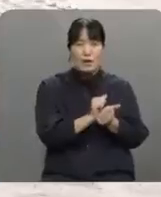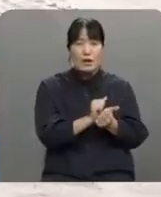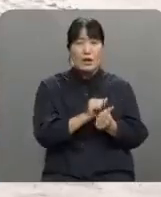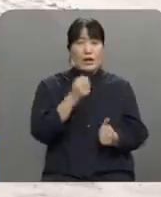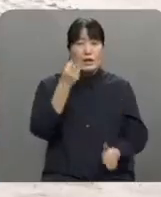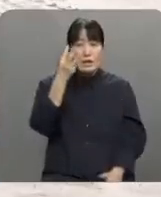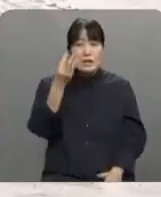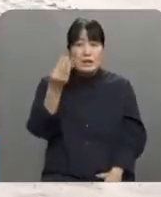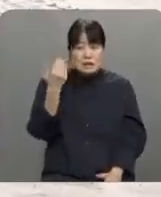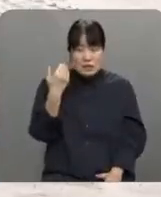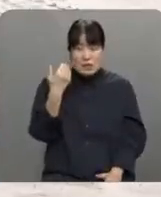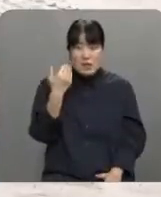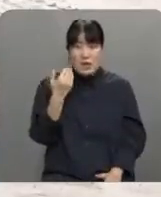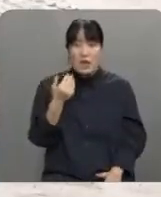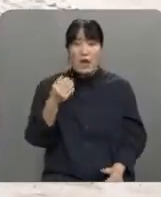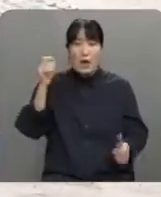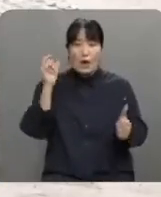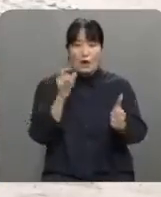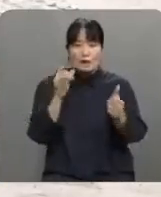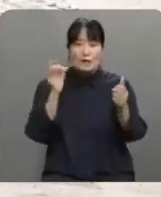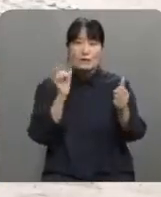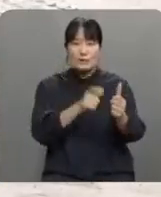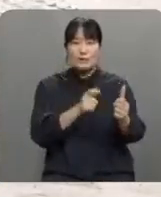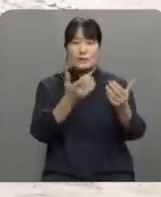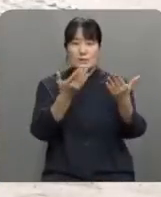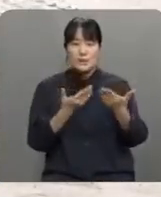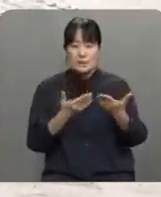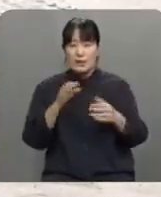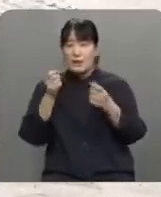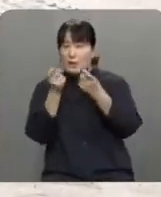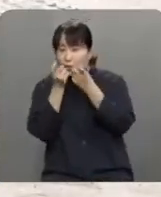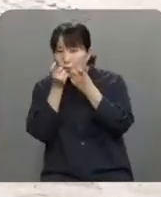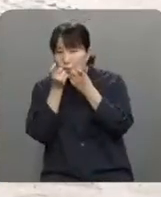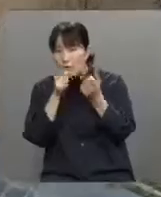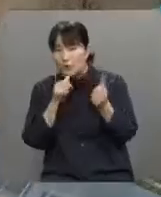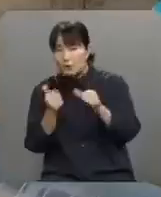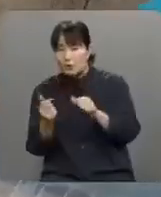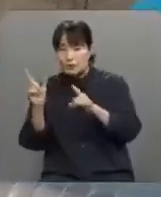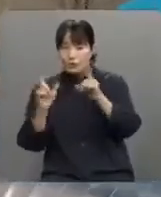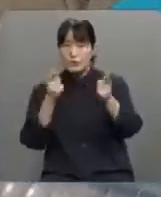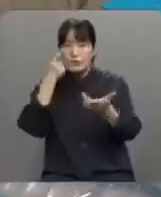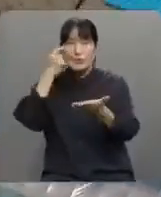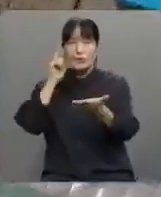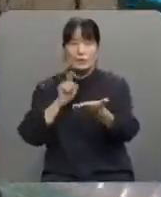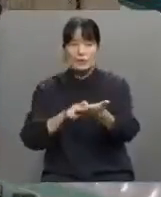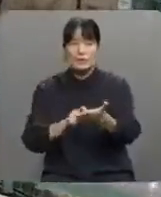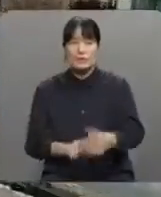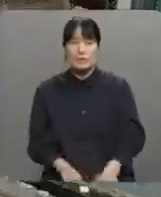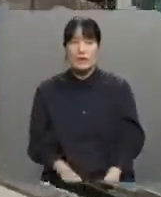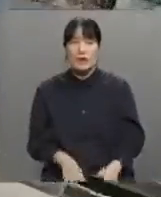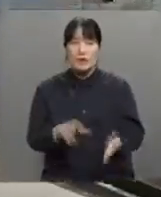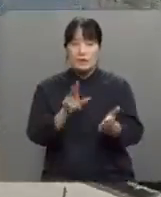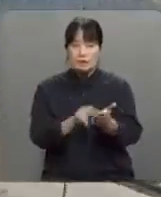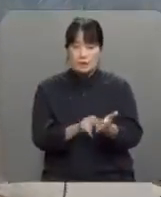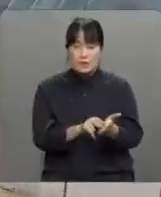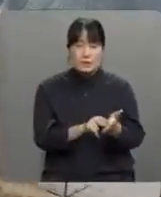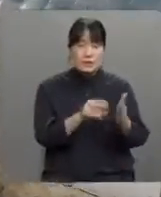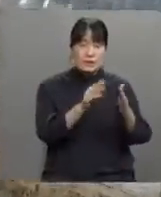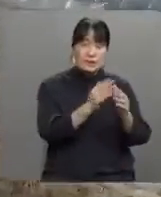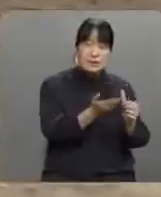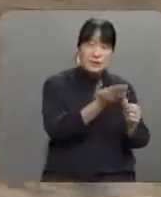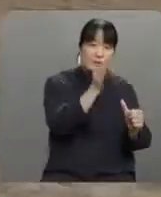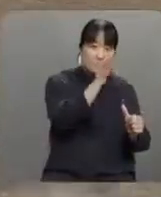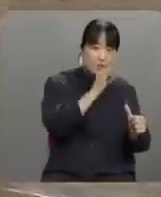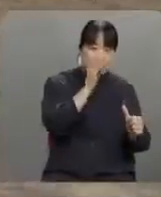이 인근에서는 ASF 확진 판정을 받은 야생 멧돼지 폐사체가 발견되기도 했습니다. 문제는 집돼지도 야생